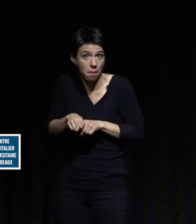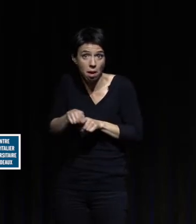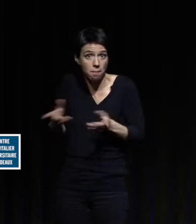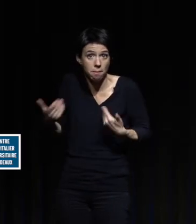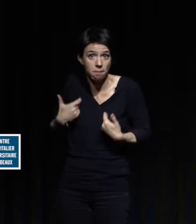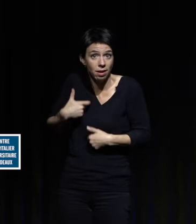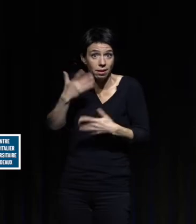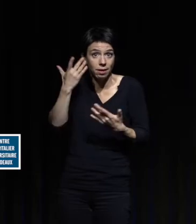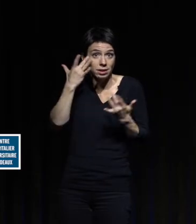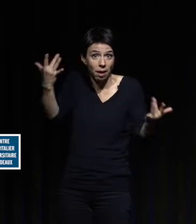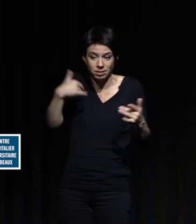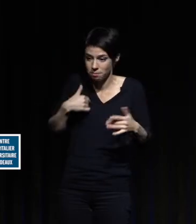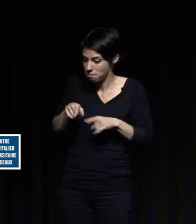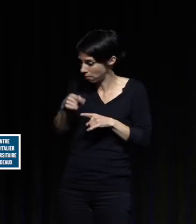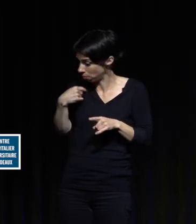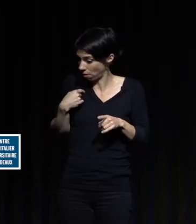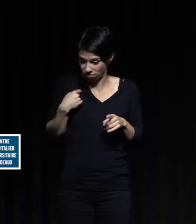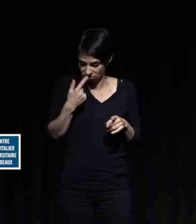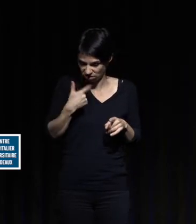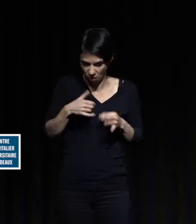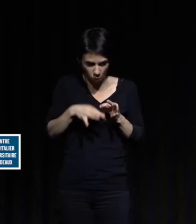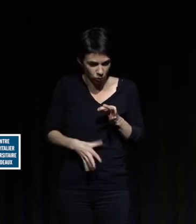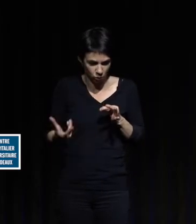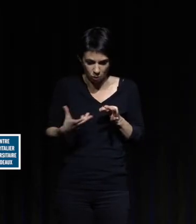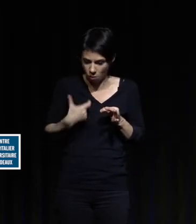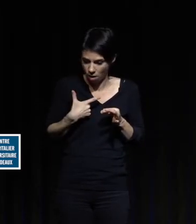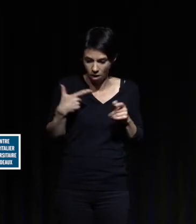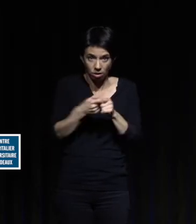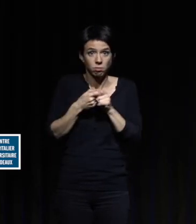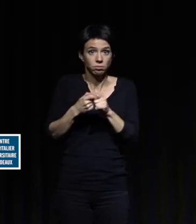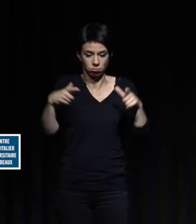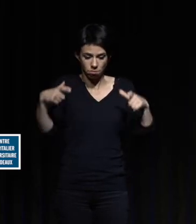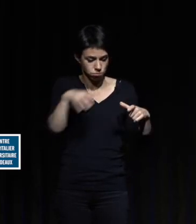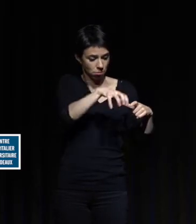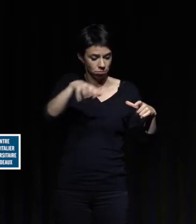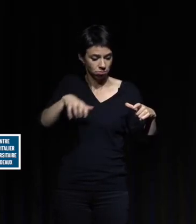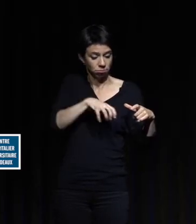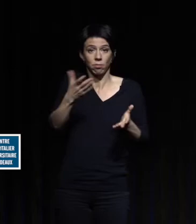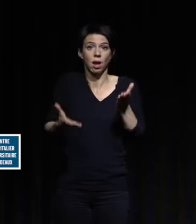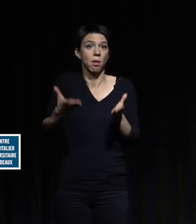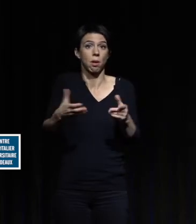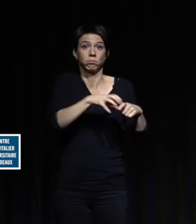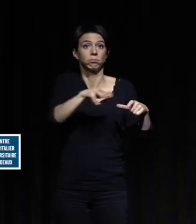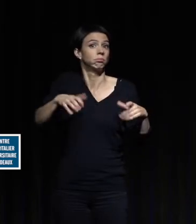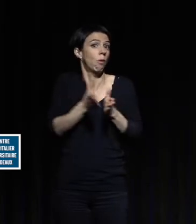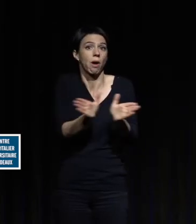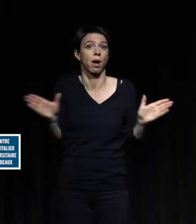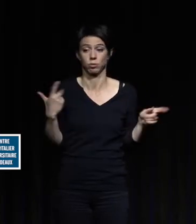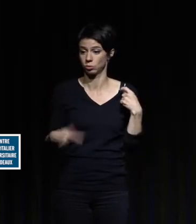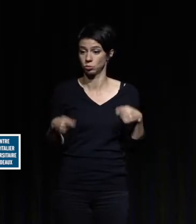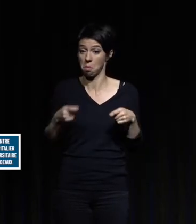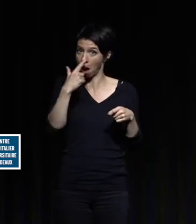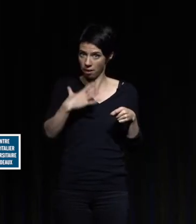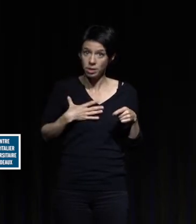pour d'autres raisons, je ne suis pas un grand spécialiste de ces choses-là, mais je pense que c'est intéressant dans la prise en